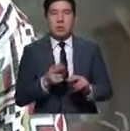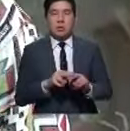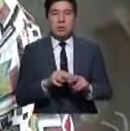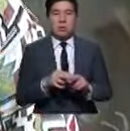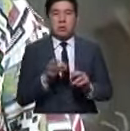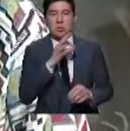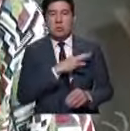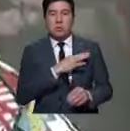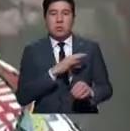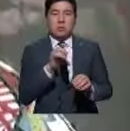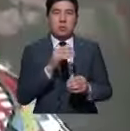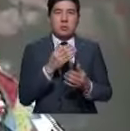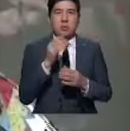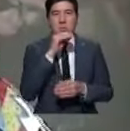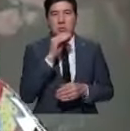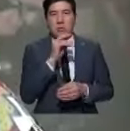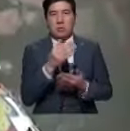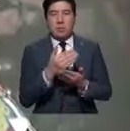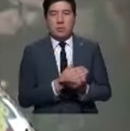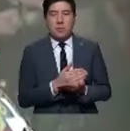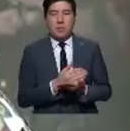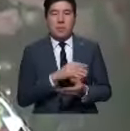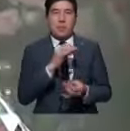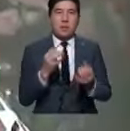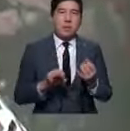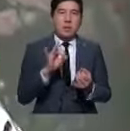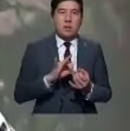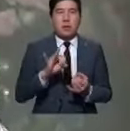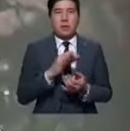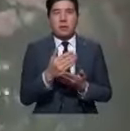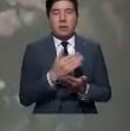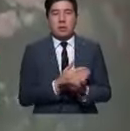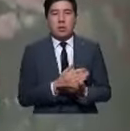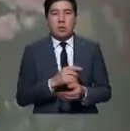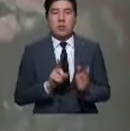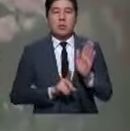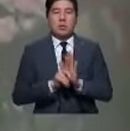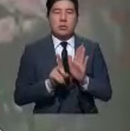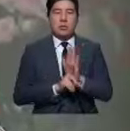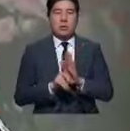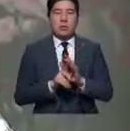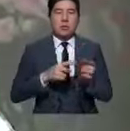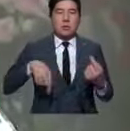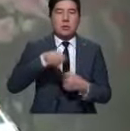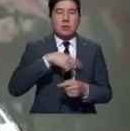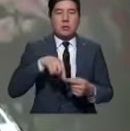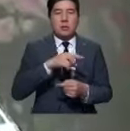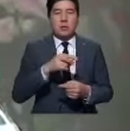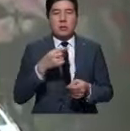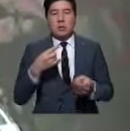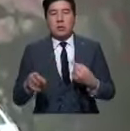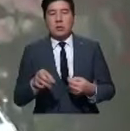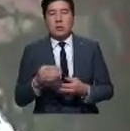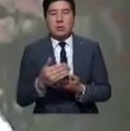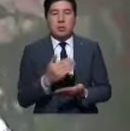Получается делать такие вещи. Отметили, что аудитория интересуется. Это все же только начало. Мы никакой коммерции от